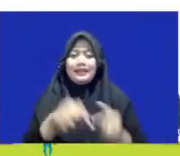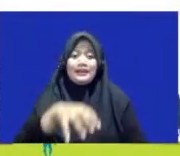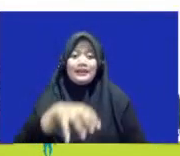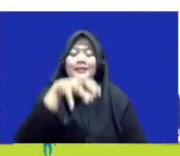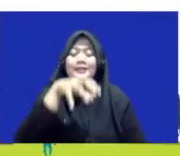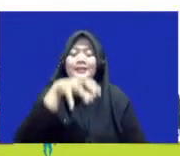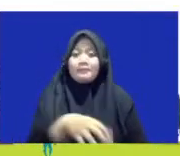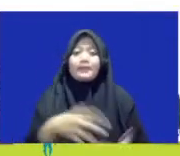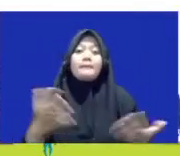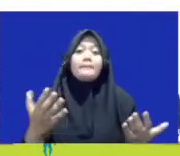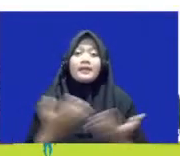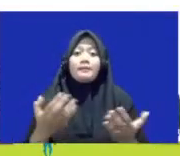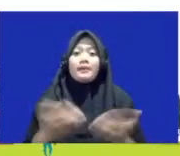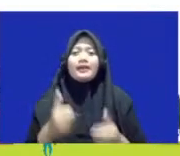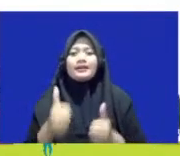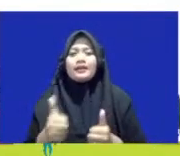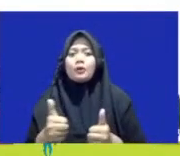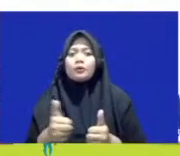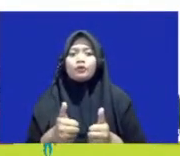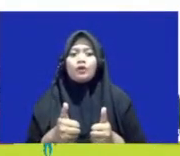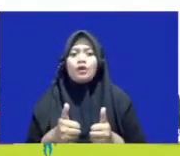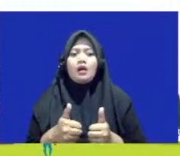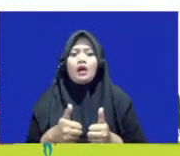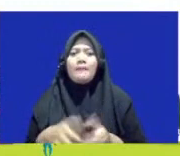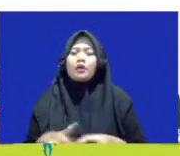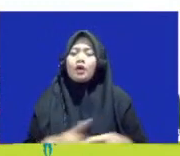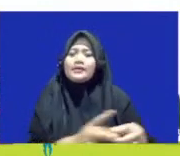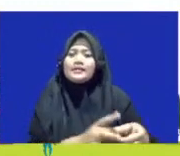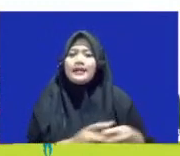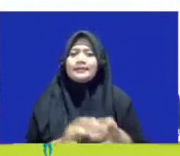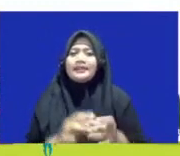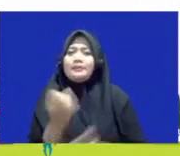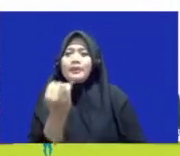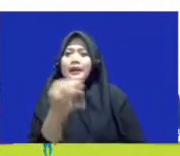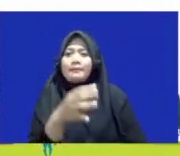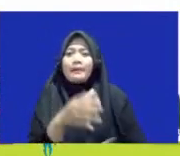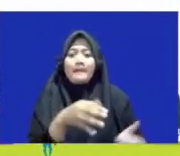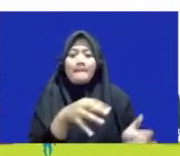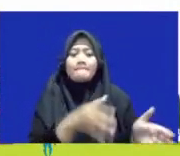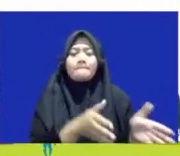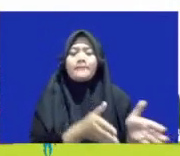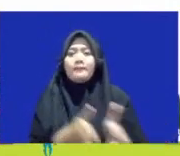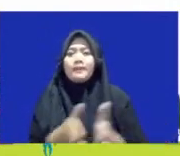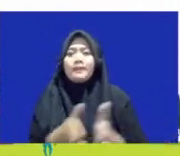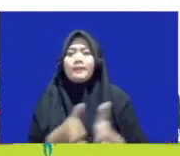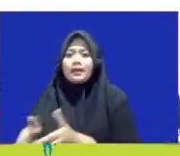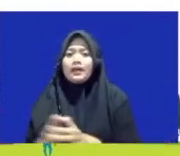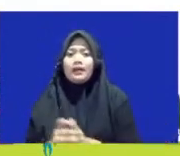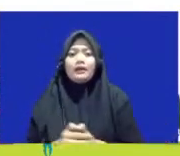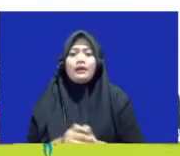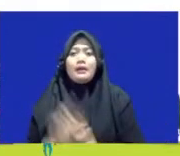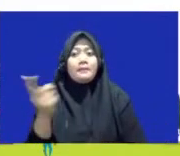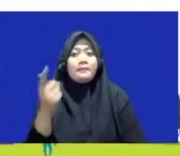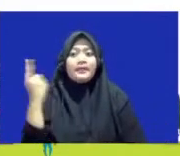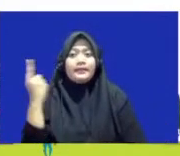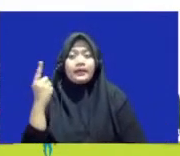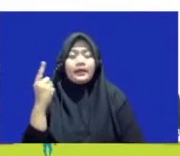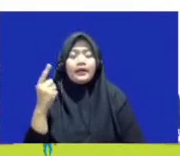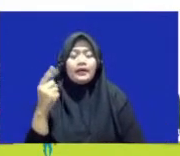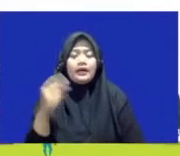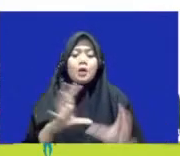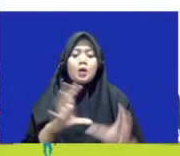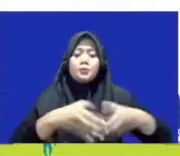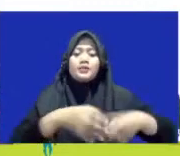bagaimana kita berkoordinasi antara beberapa pihak, baik itu pemerintah, baik itu dunia usaha, baik